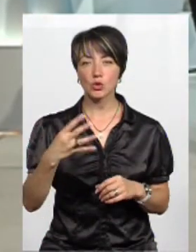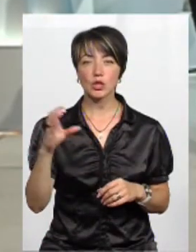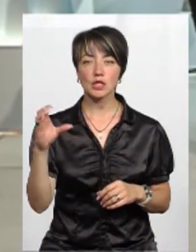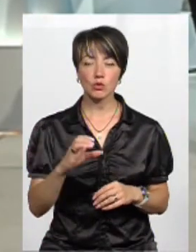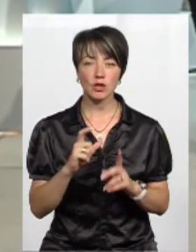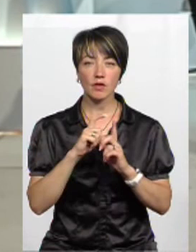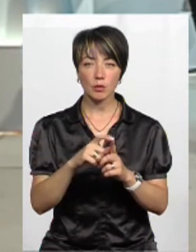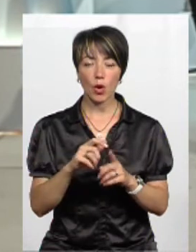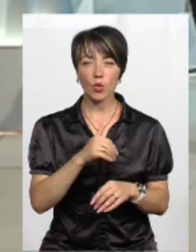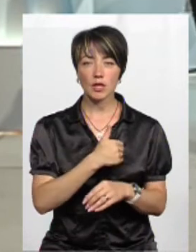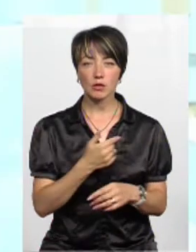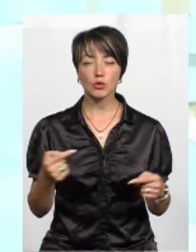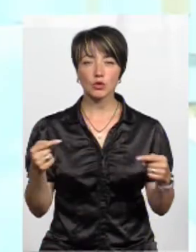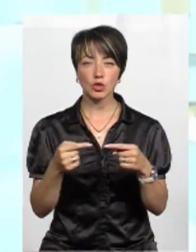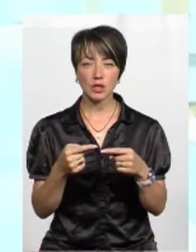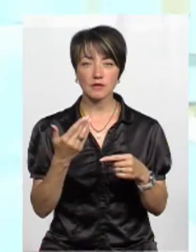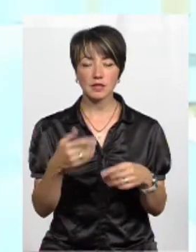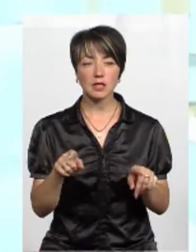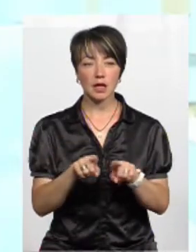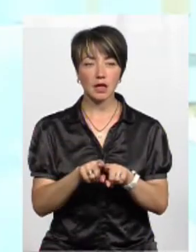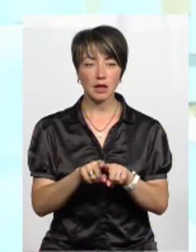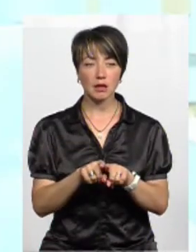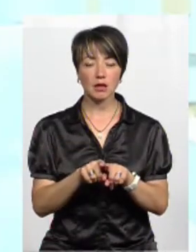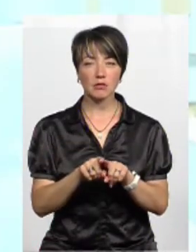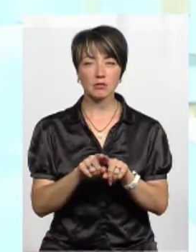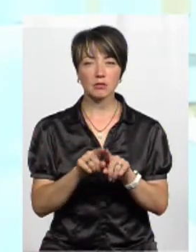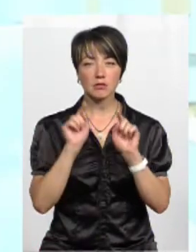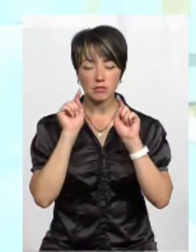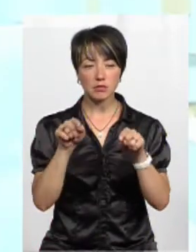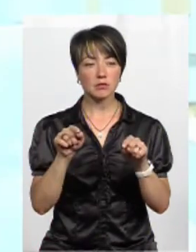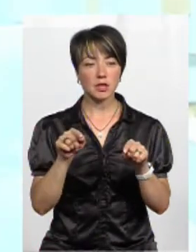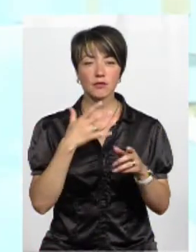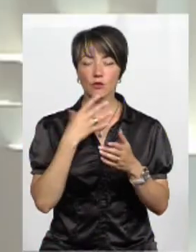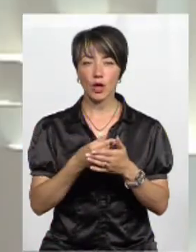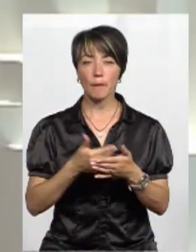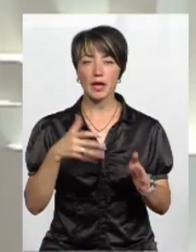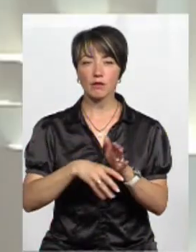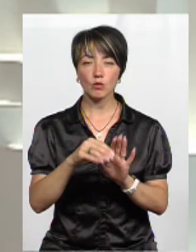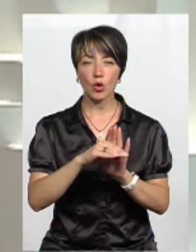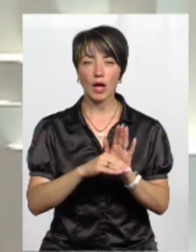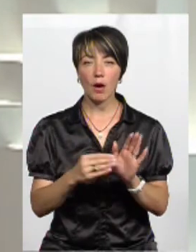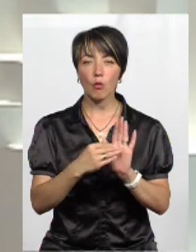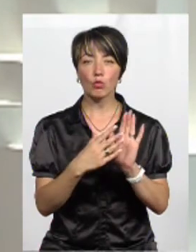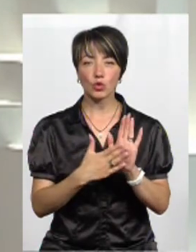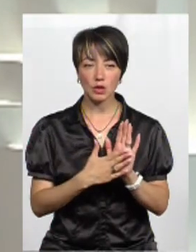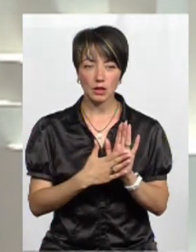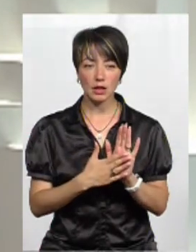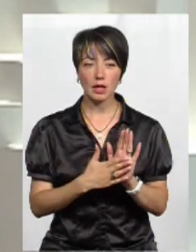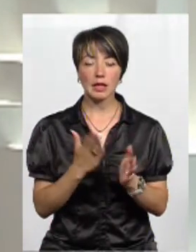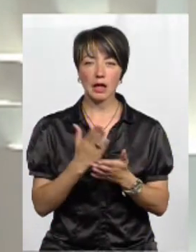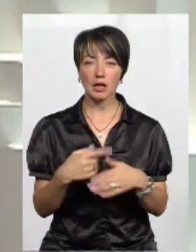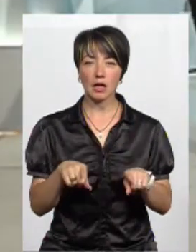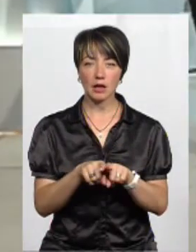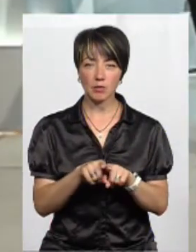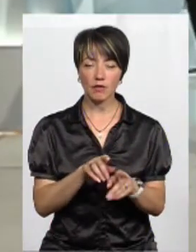40 секунд для відповіді. Хотілося б, щоб ви все ж таки поставили акценти в своїй передвиборчій програмі. Які пункти є